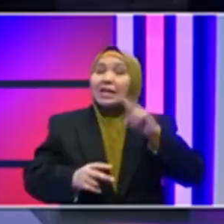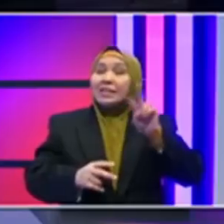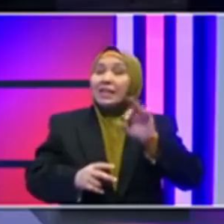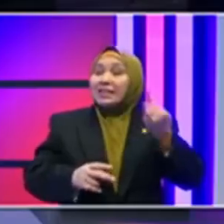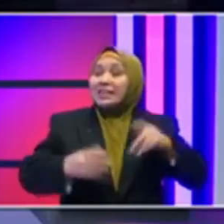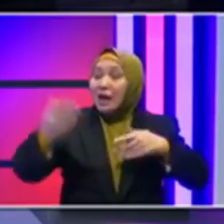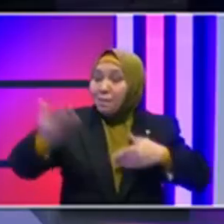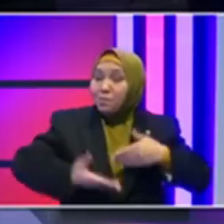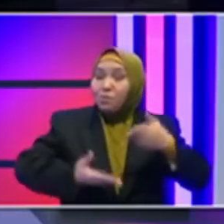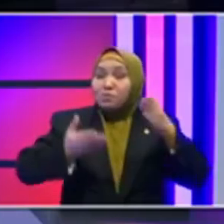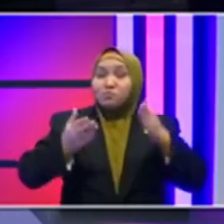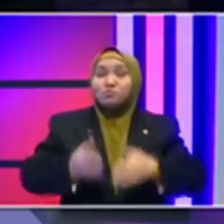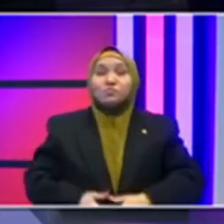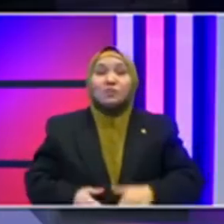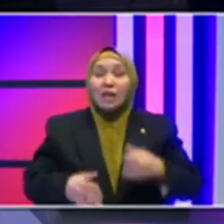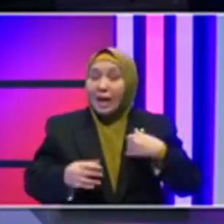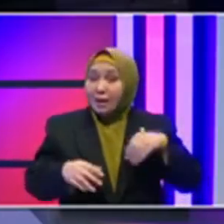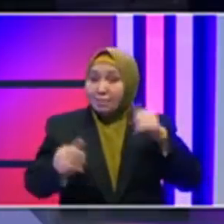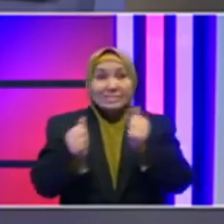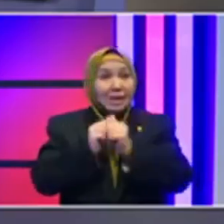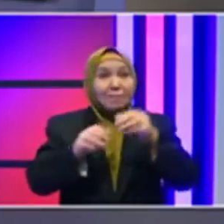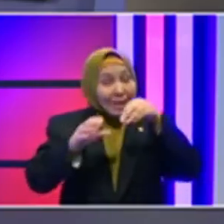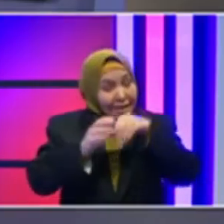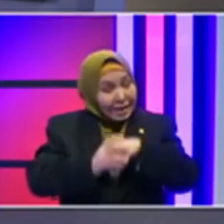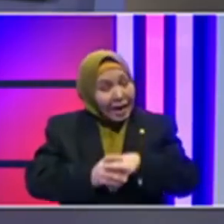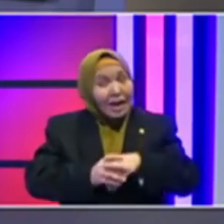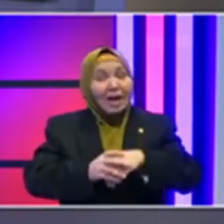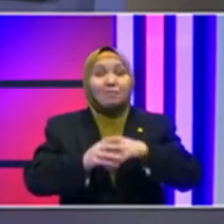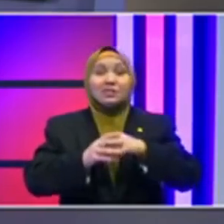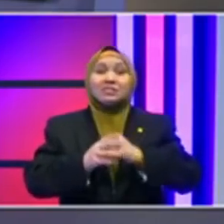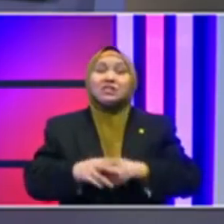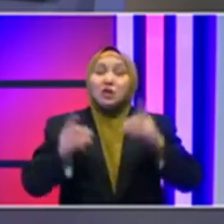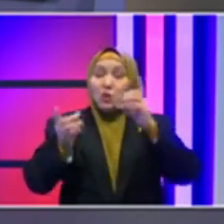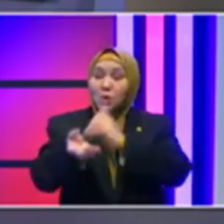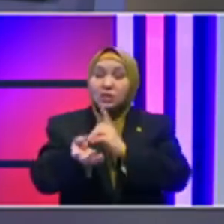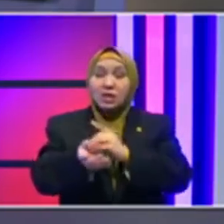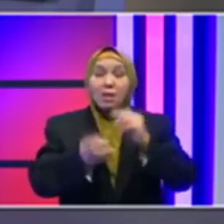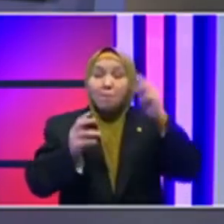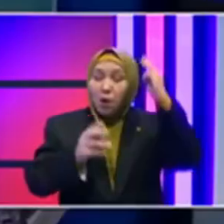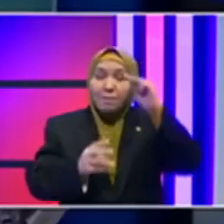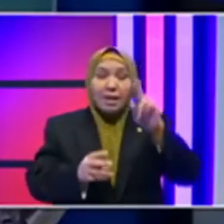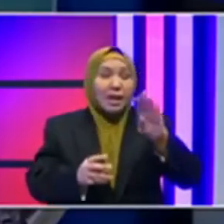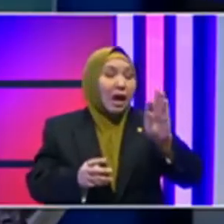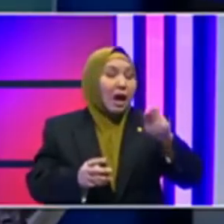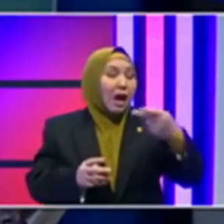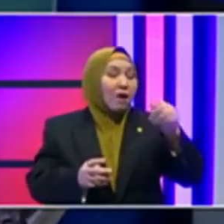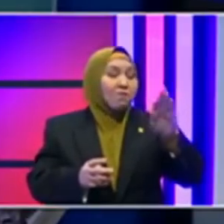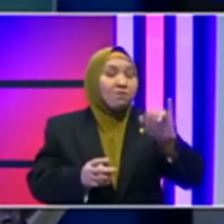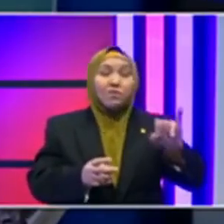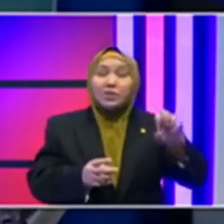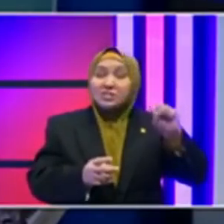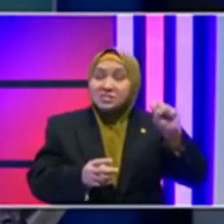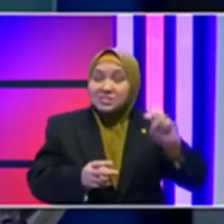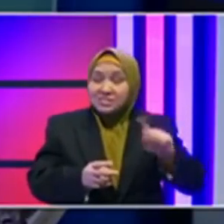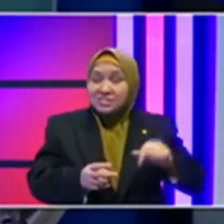offline bersama di dalam studio dokter Muhammad Hafiz Saleh Assalamualaikum Ustaz Assalamualaikum